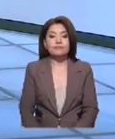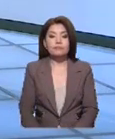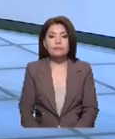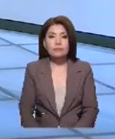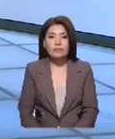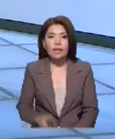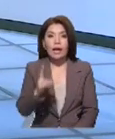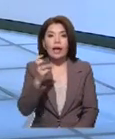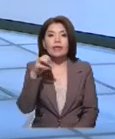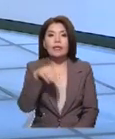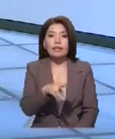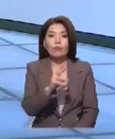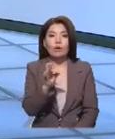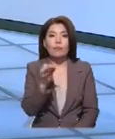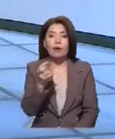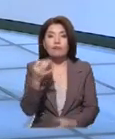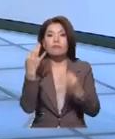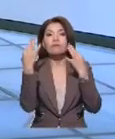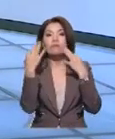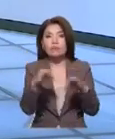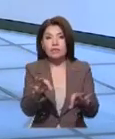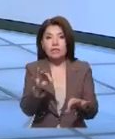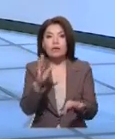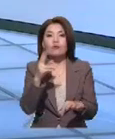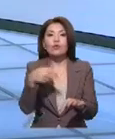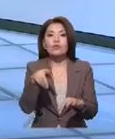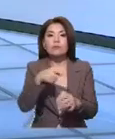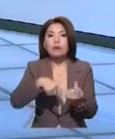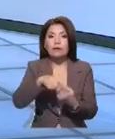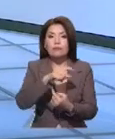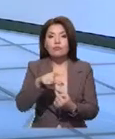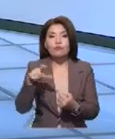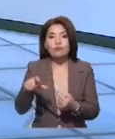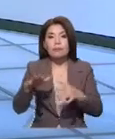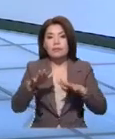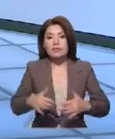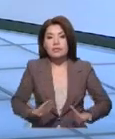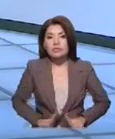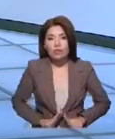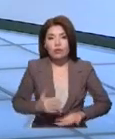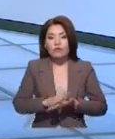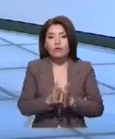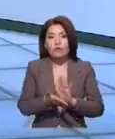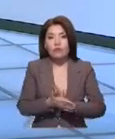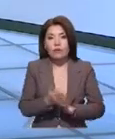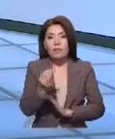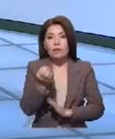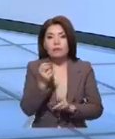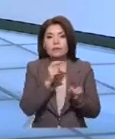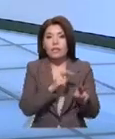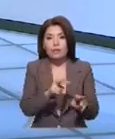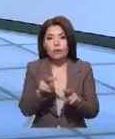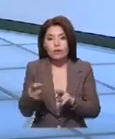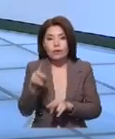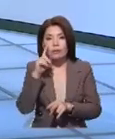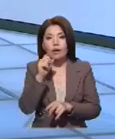Кайрат Буранбаев вышел на свободу. В ДУИС сообщили, что бизнесмен будет отбывать наказание по месту жительства в условиях пробационного контроля.